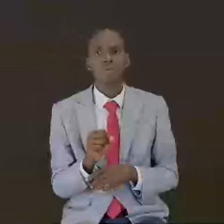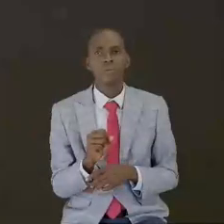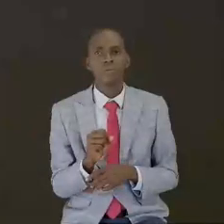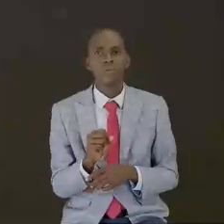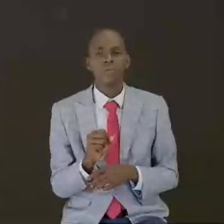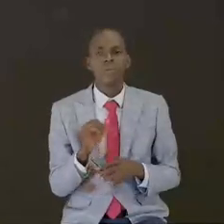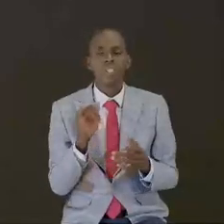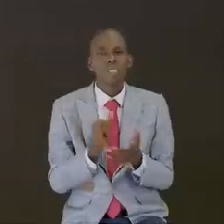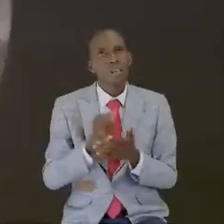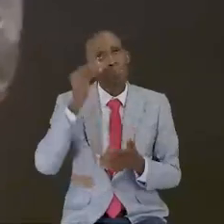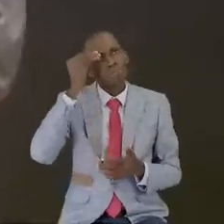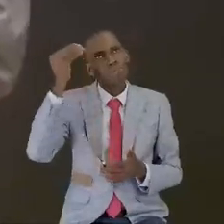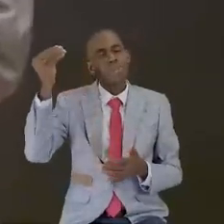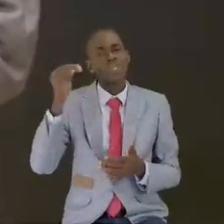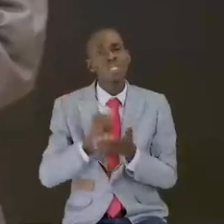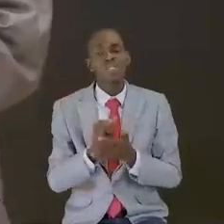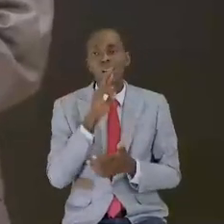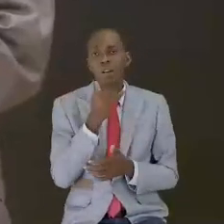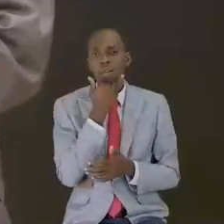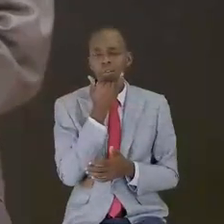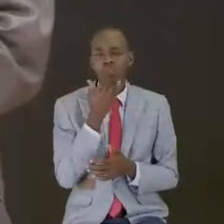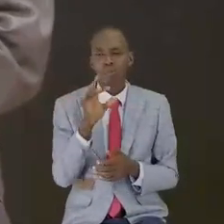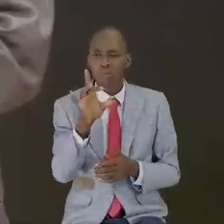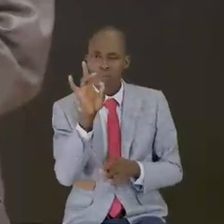cette opinion, identifie-les.